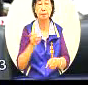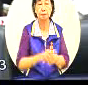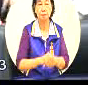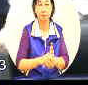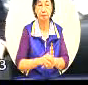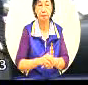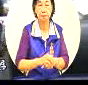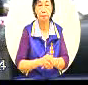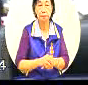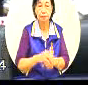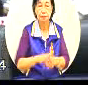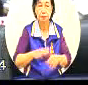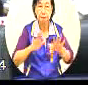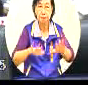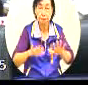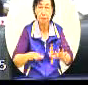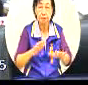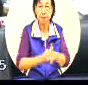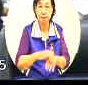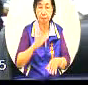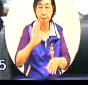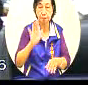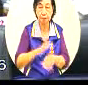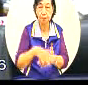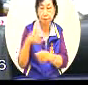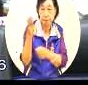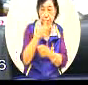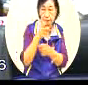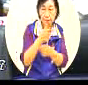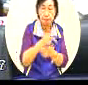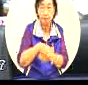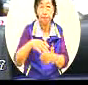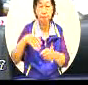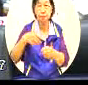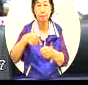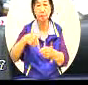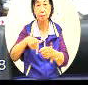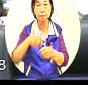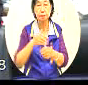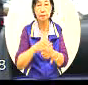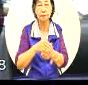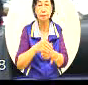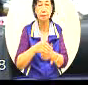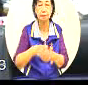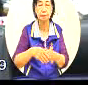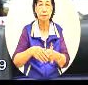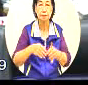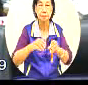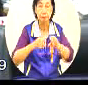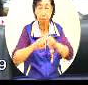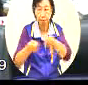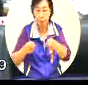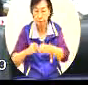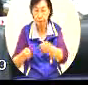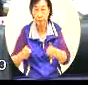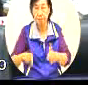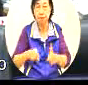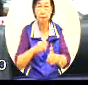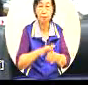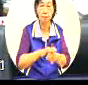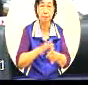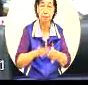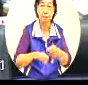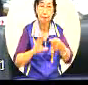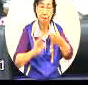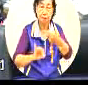要把现有的监视器它的不良率要想办法，不是只有数字告诉我们说现在的良率达到